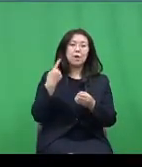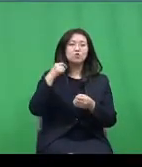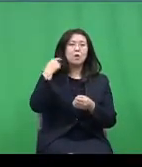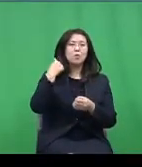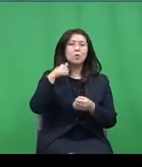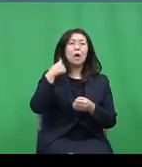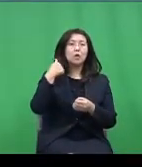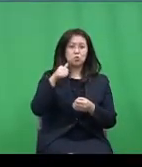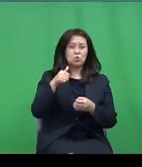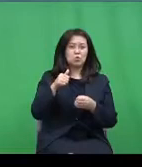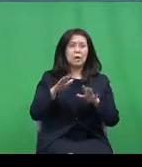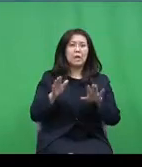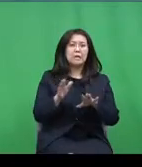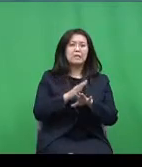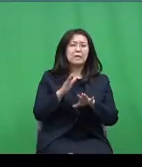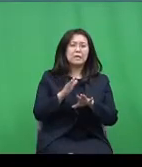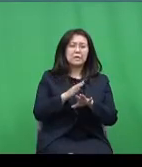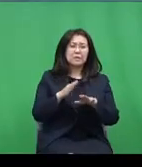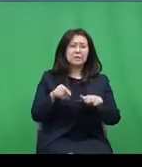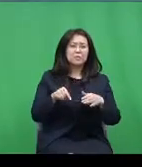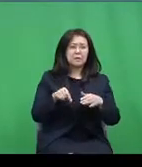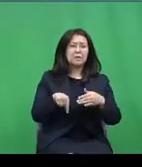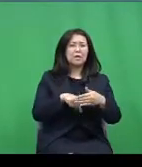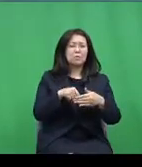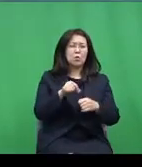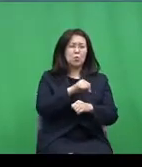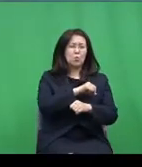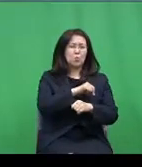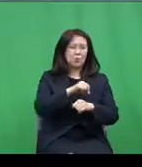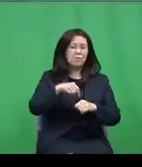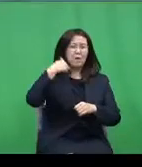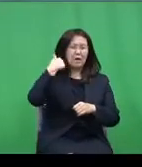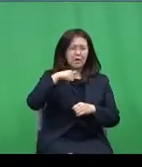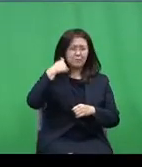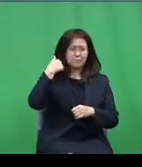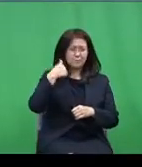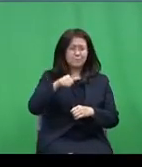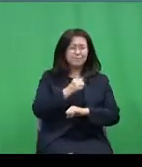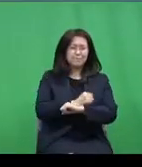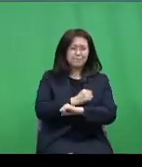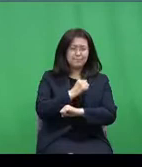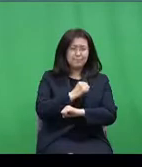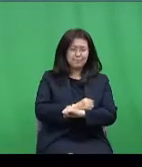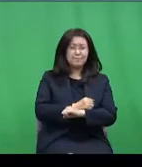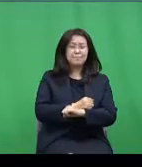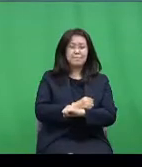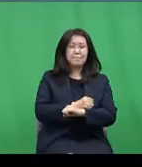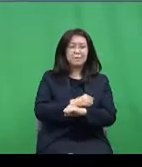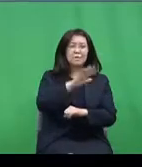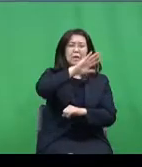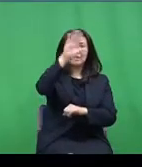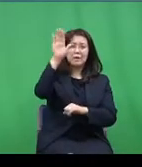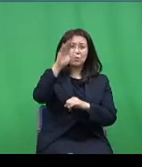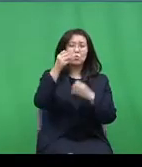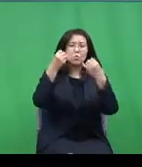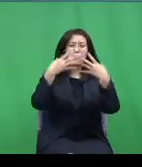は、近年の中でもとりわけいろんな酷暑というか、大変気象条件が